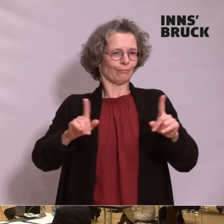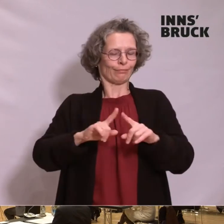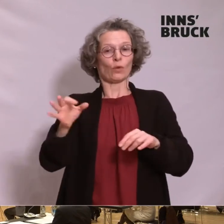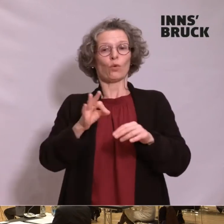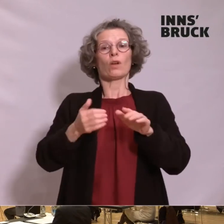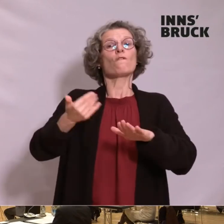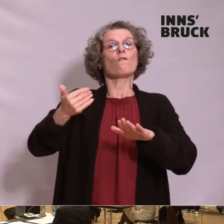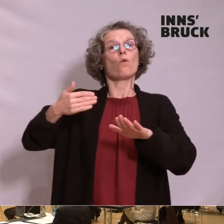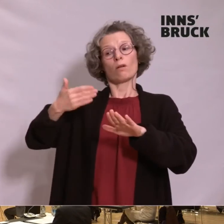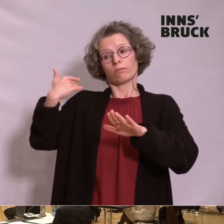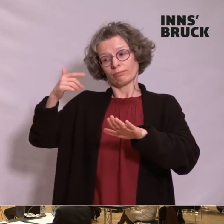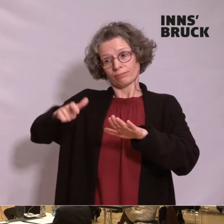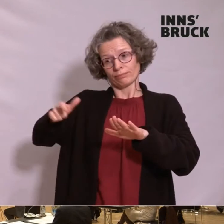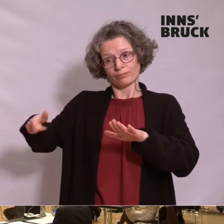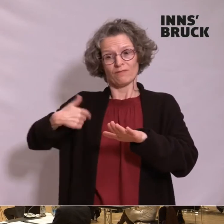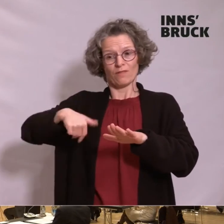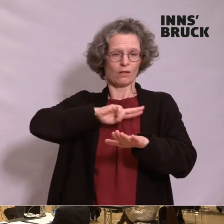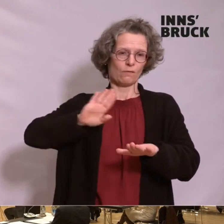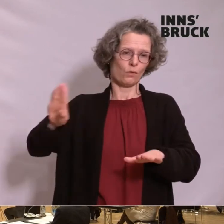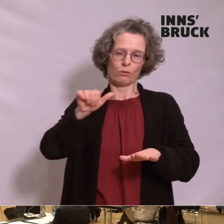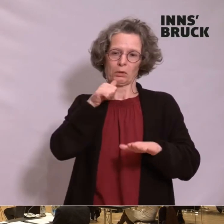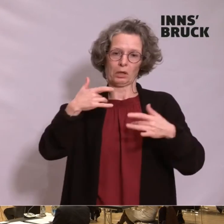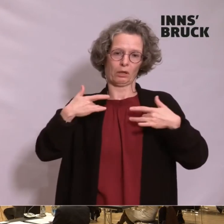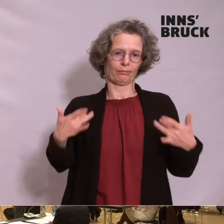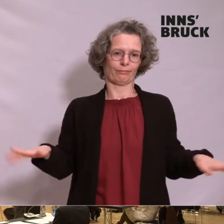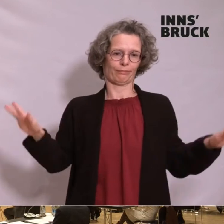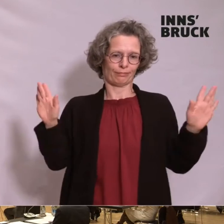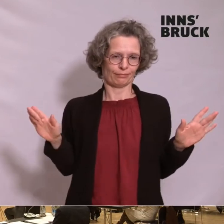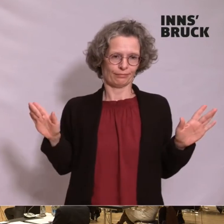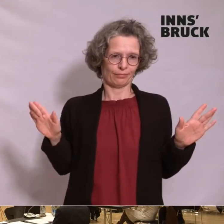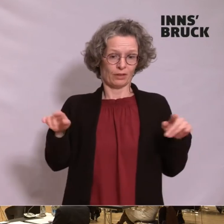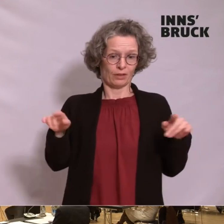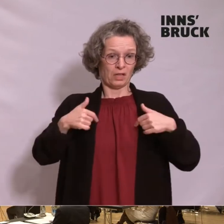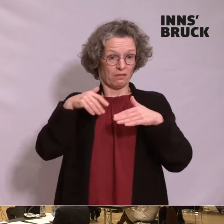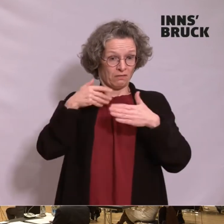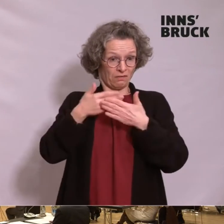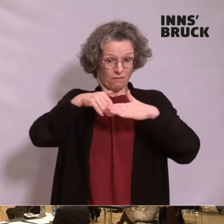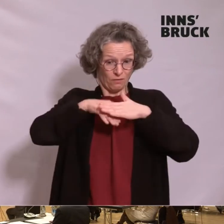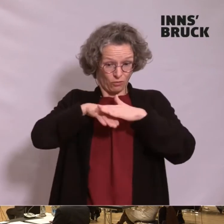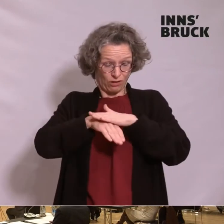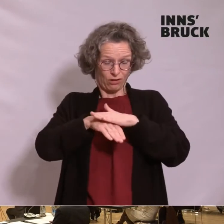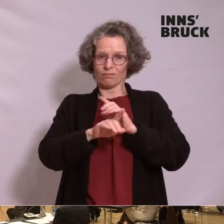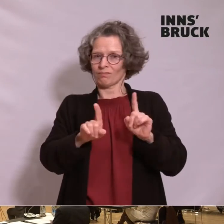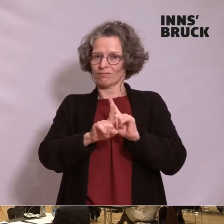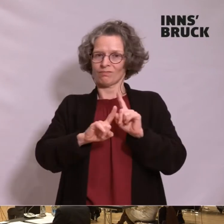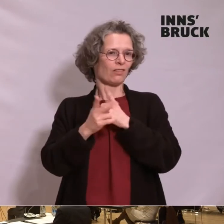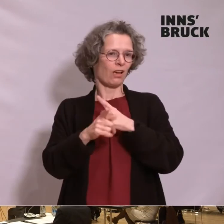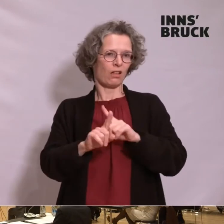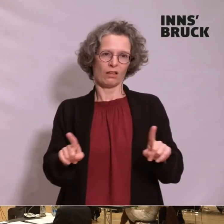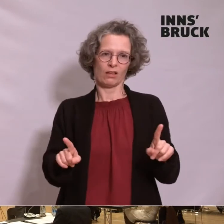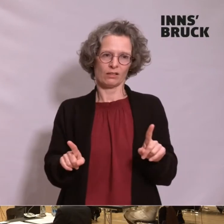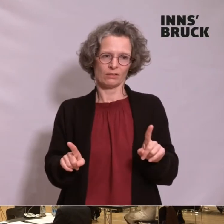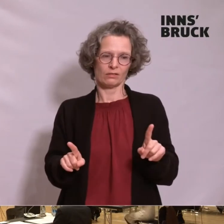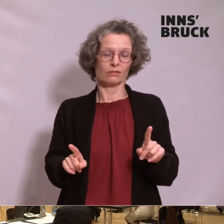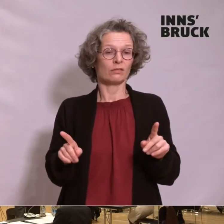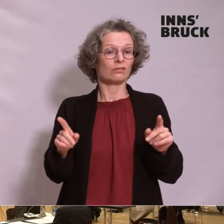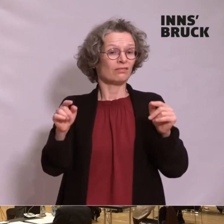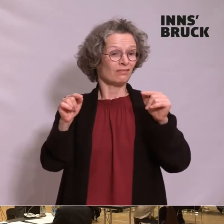Vorgänger zu verstecken, wird als das entlarvt werden, was es ist, schlicht und